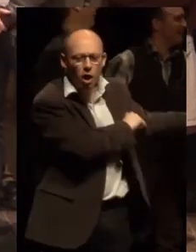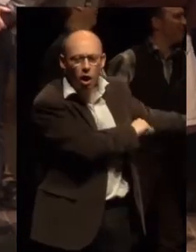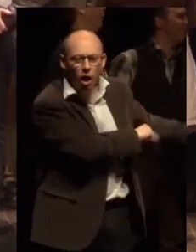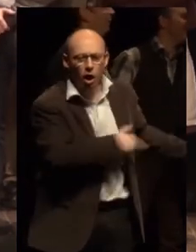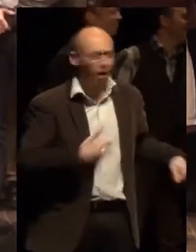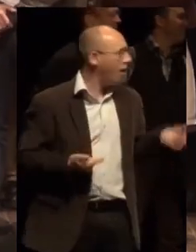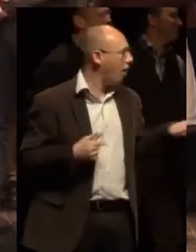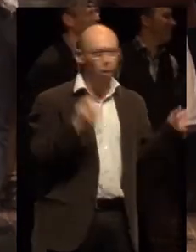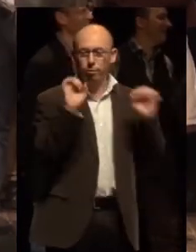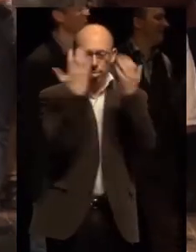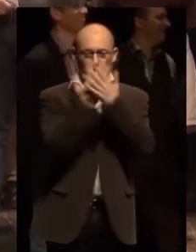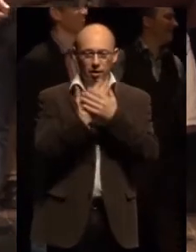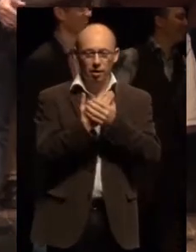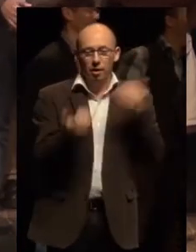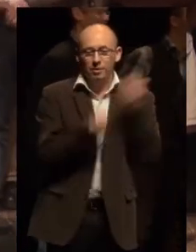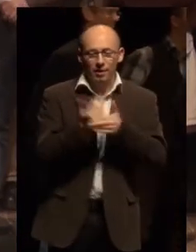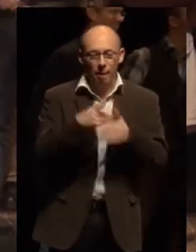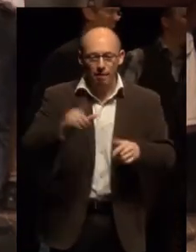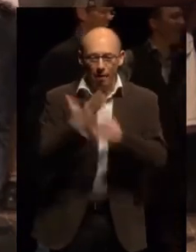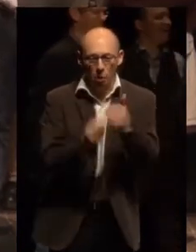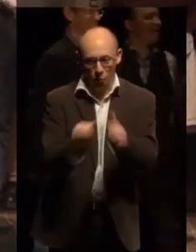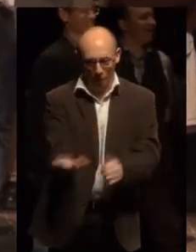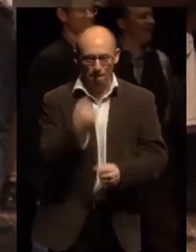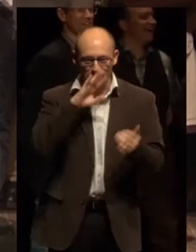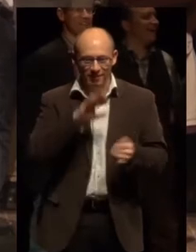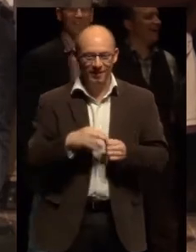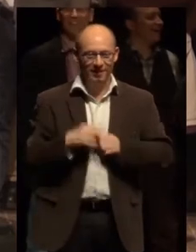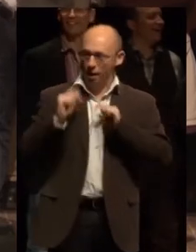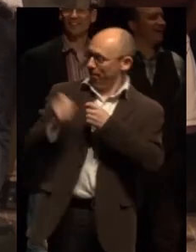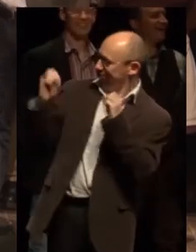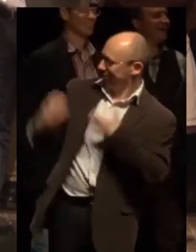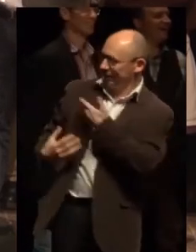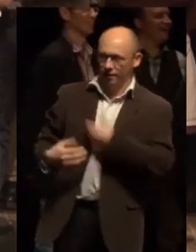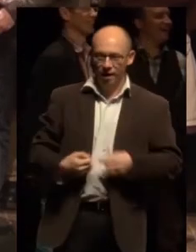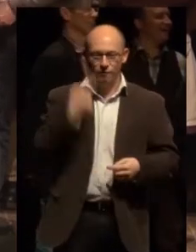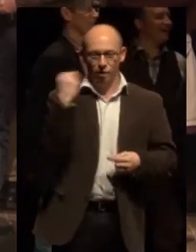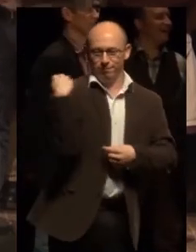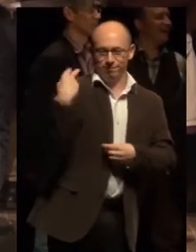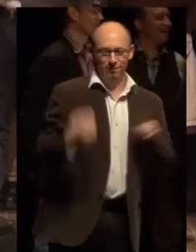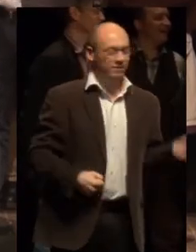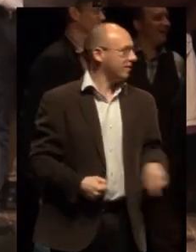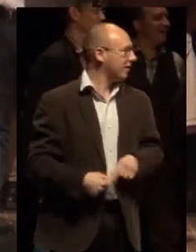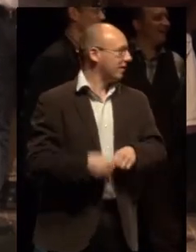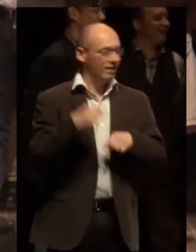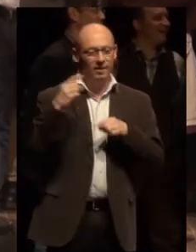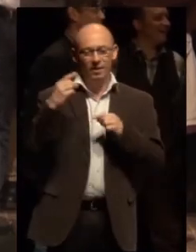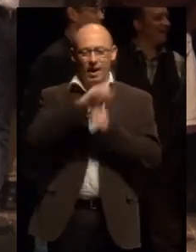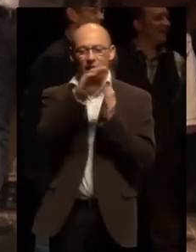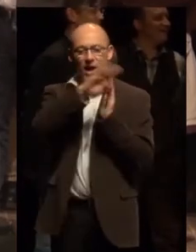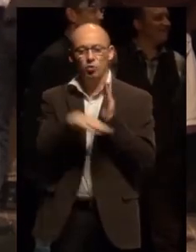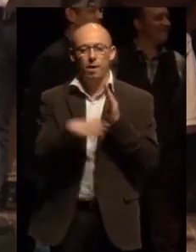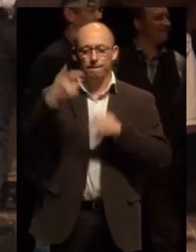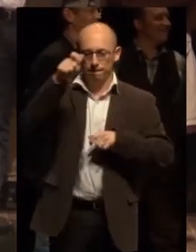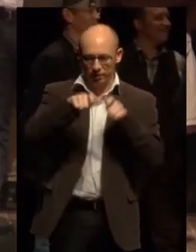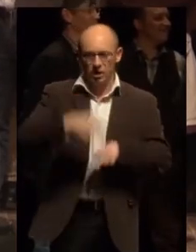Il est revenu, bon, très bien. Il n'était pas là ce matin. Vous connaissez, vous voyez dans mon dos. Donc, Kéra Capdepont est adjointe aux personnes